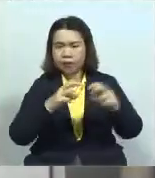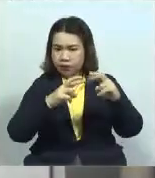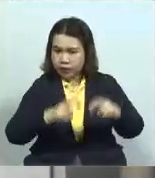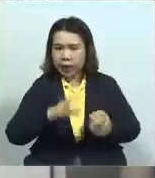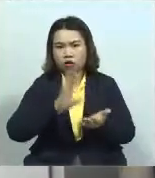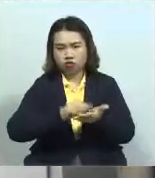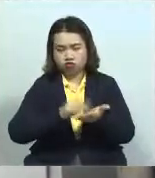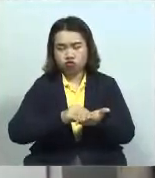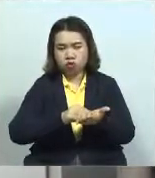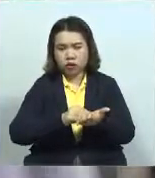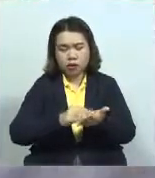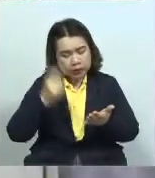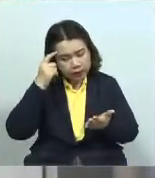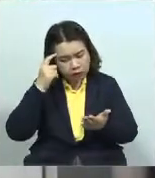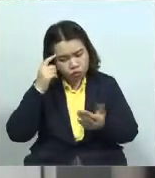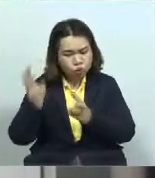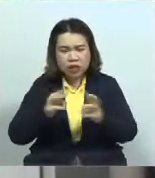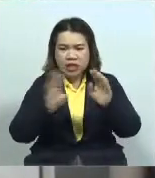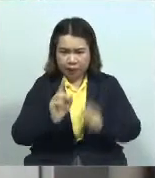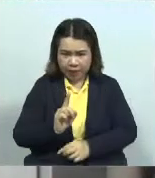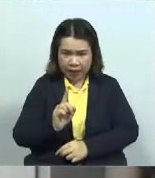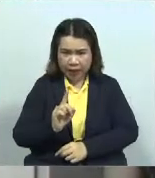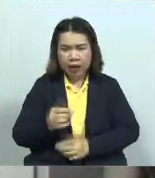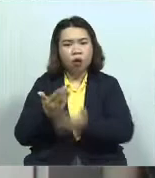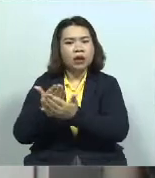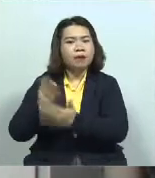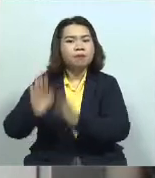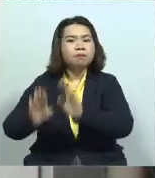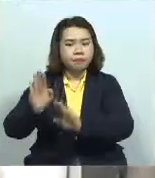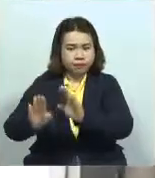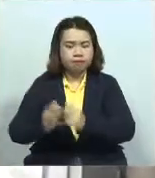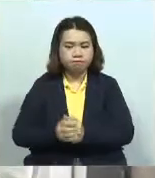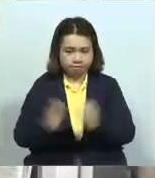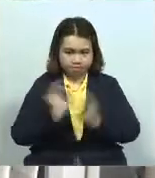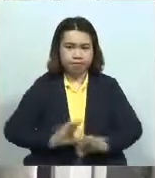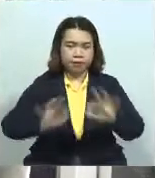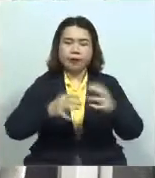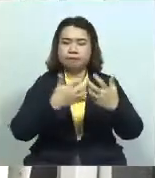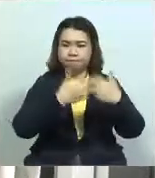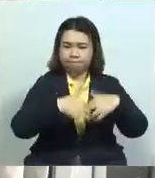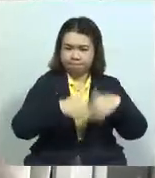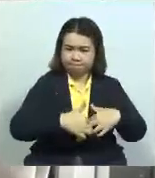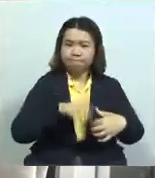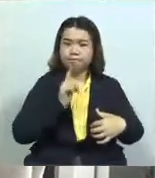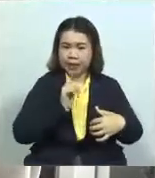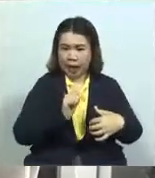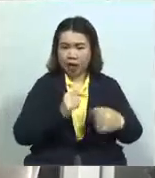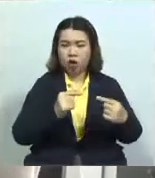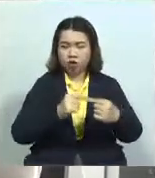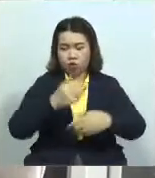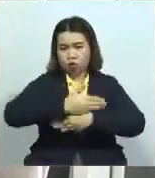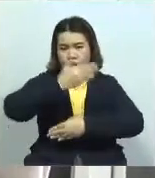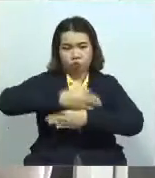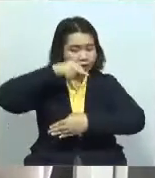ข้อมูลพิจารณารูปแบบและประมาณราคาโดยเน้นติดตั้งที่สถานีสูบน้ำหลักหรืออุโมงค์ระบาย